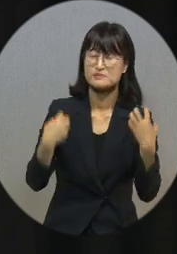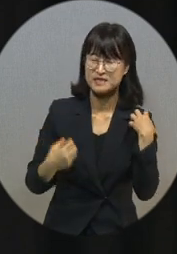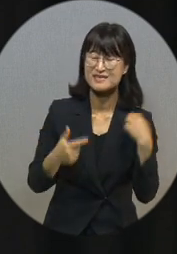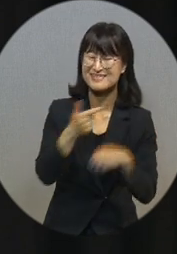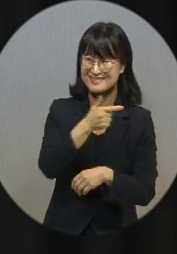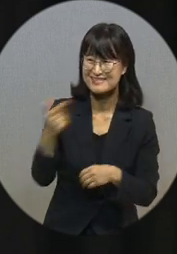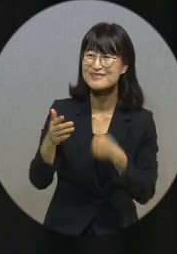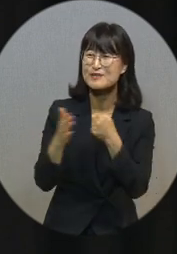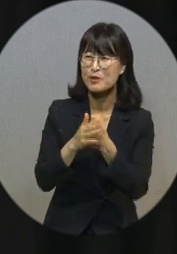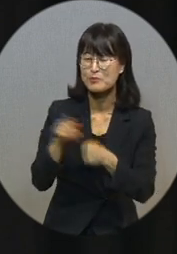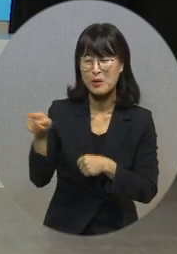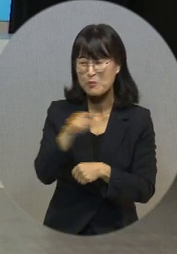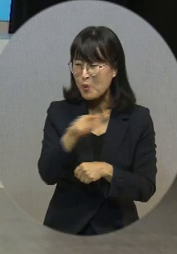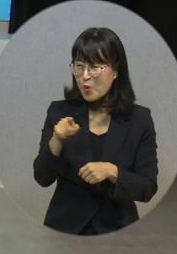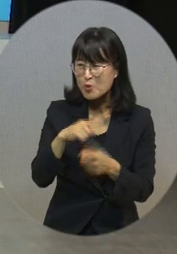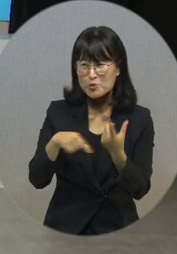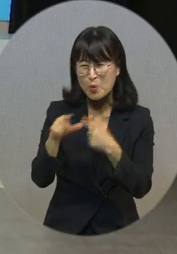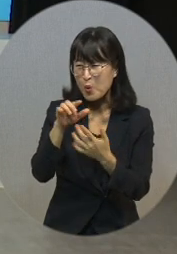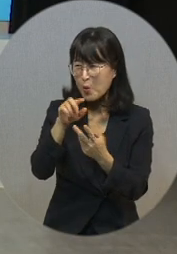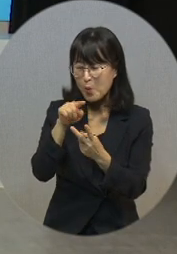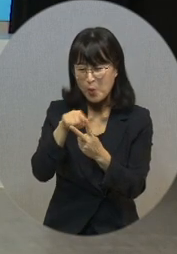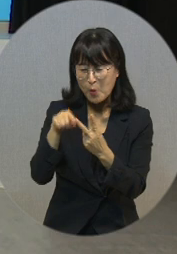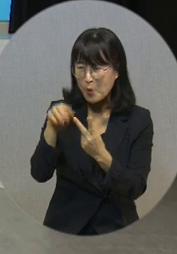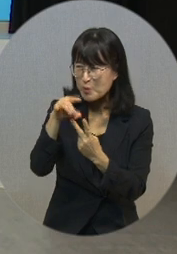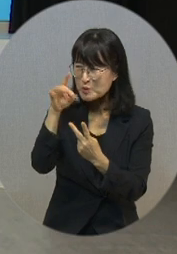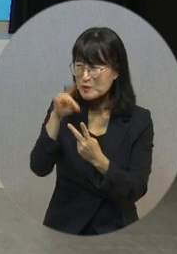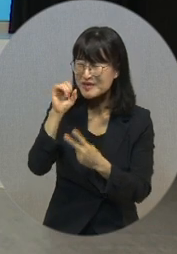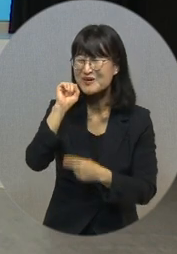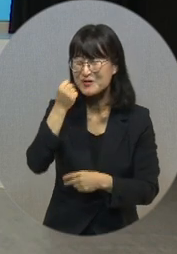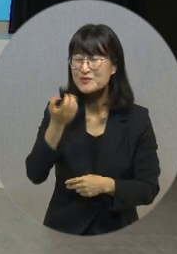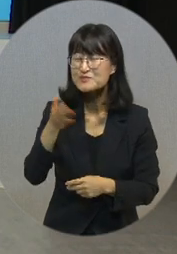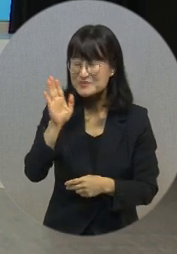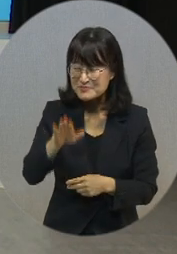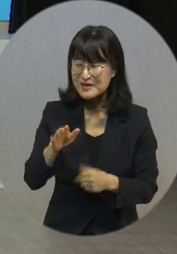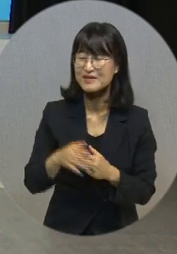말씀드리긴 곤란할 것 같은데요. 네. 또 궁금해하실 수 있으니까 말씀드리면